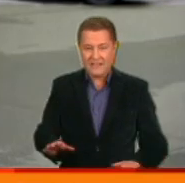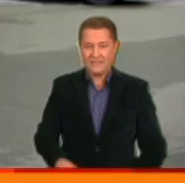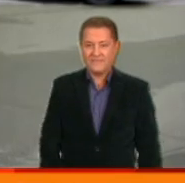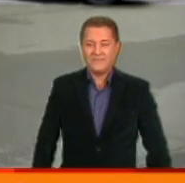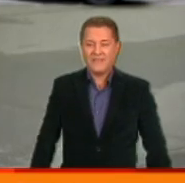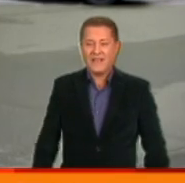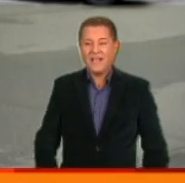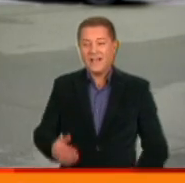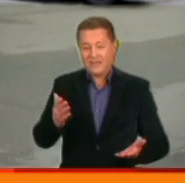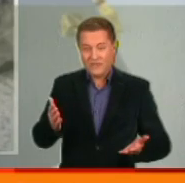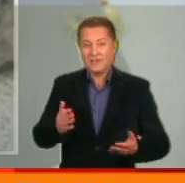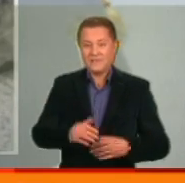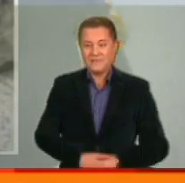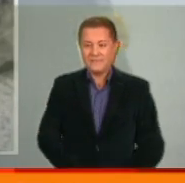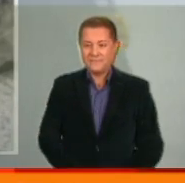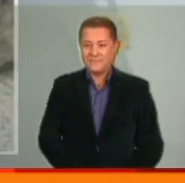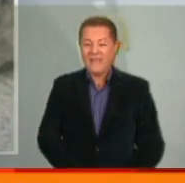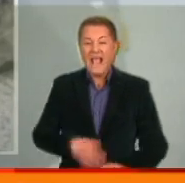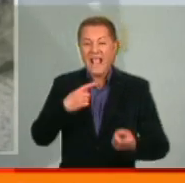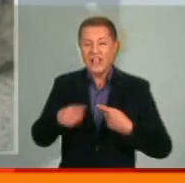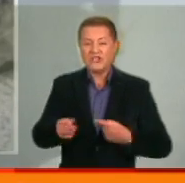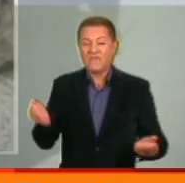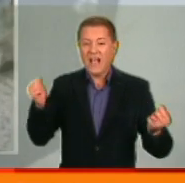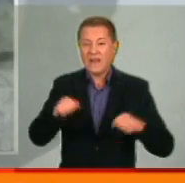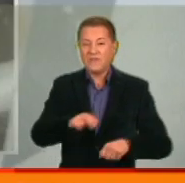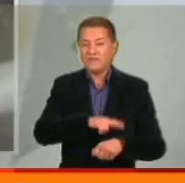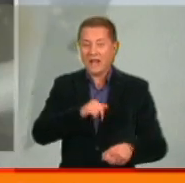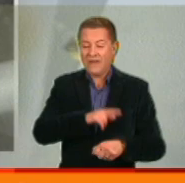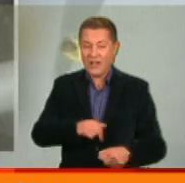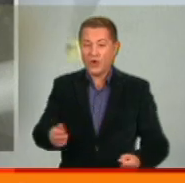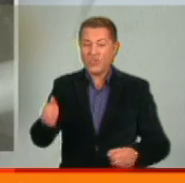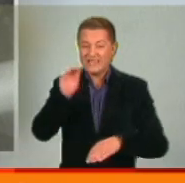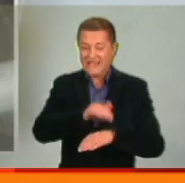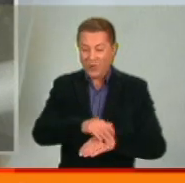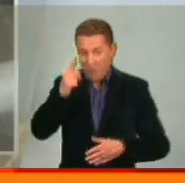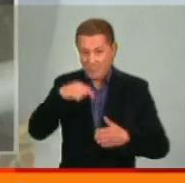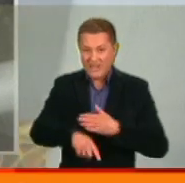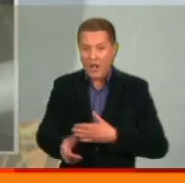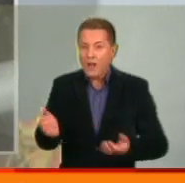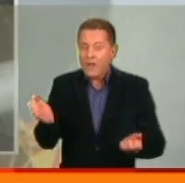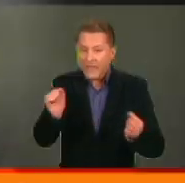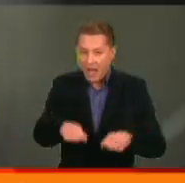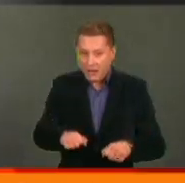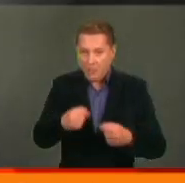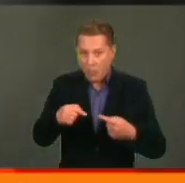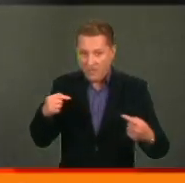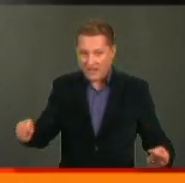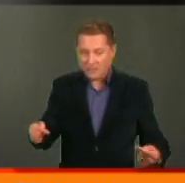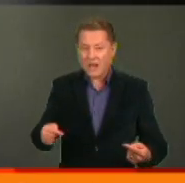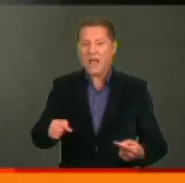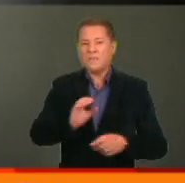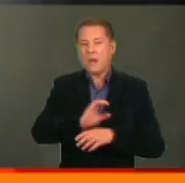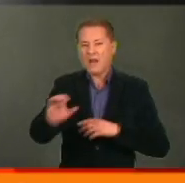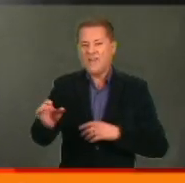нас. Мешканці, можна сказати, і допомогли. Іншого грабіжника правоохоронці заскочили в підвалі з награбованим крамом. Обох доправили до